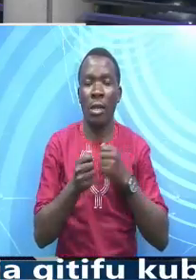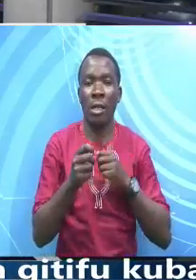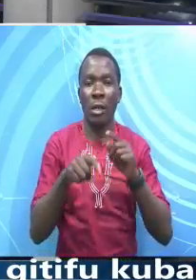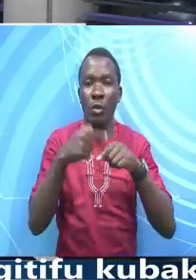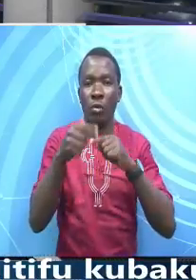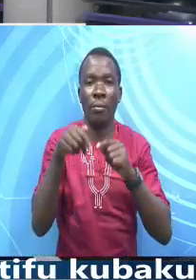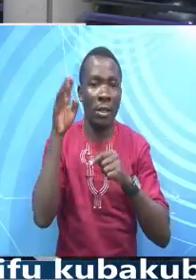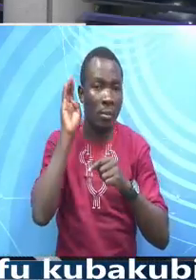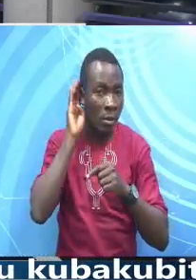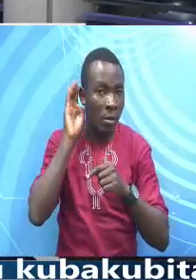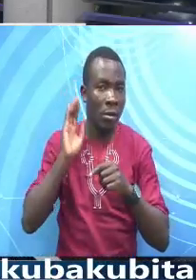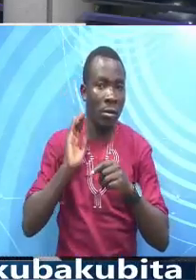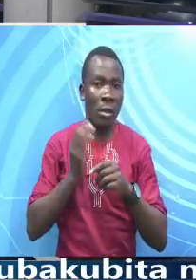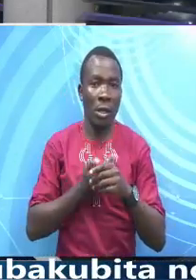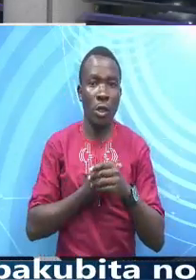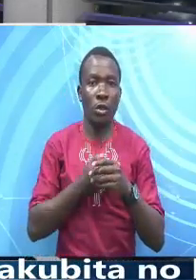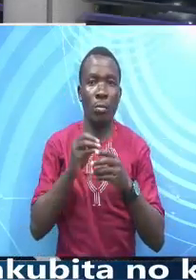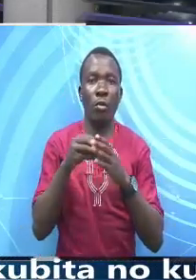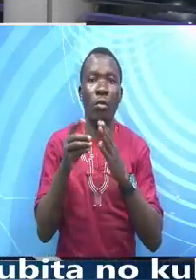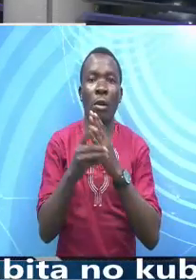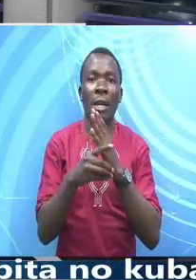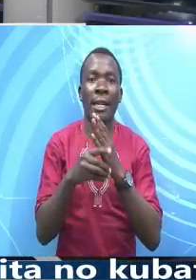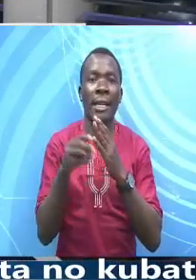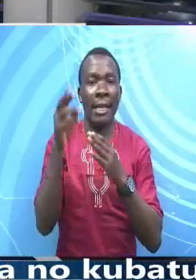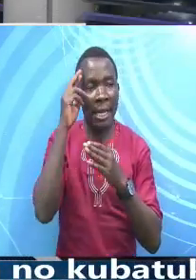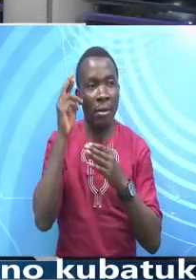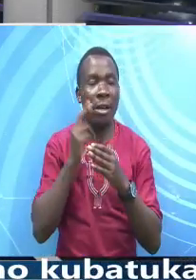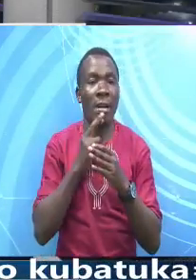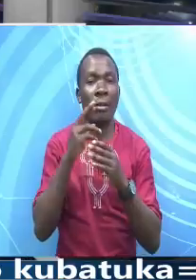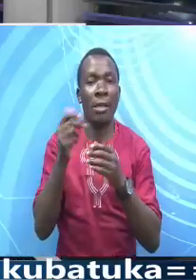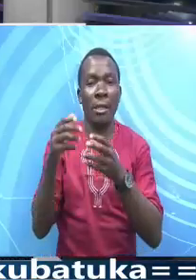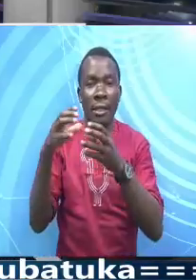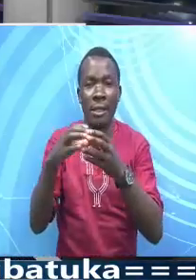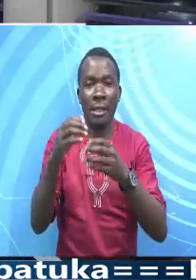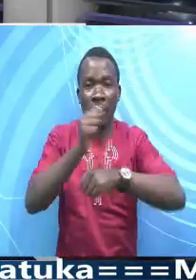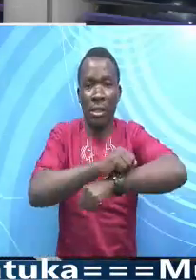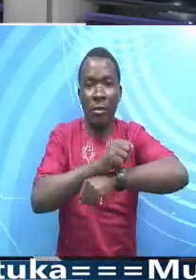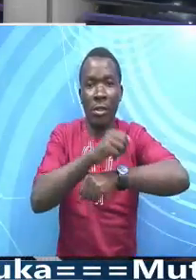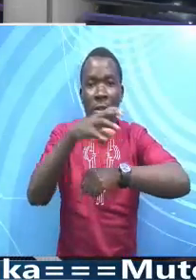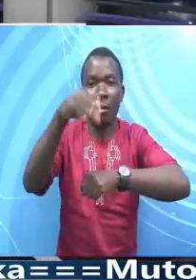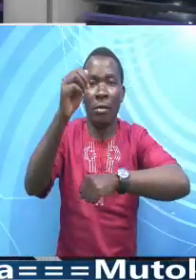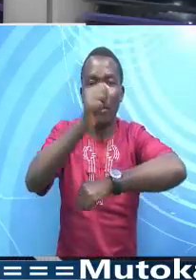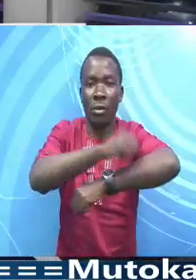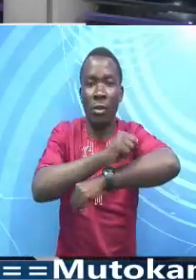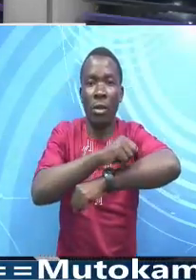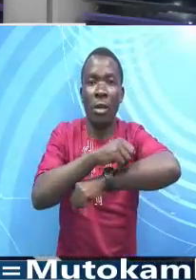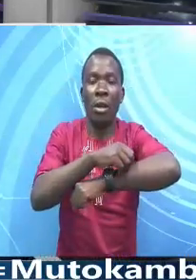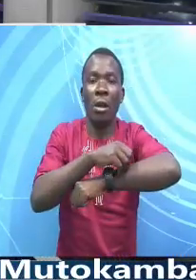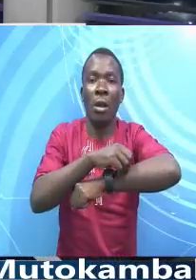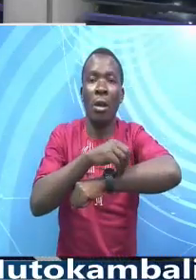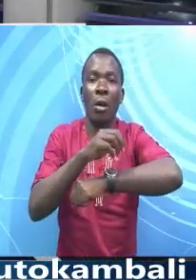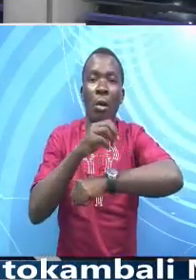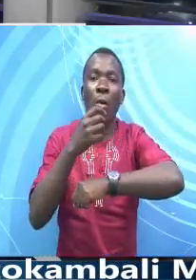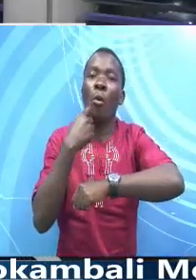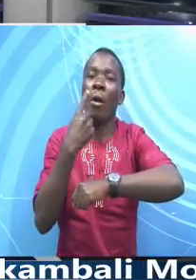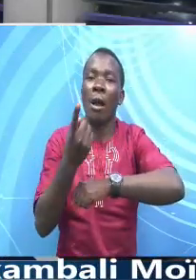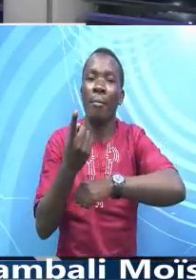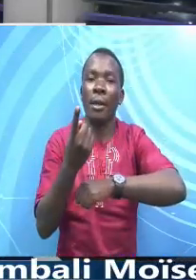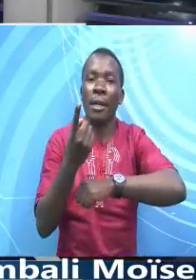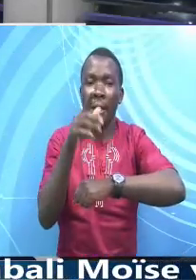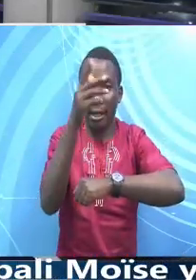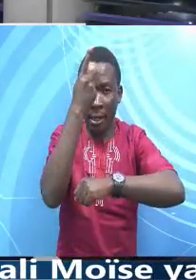kare ka Ruhango mu gihe kindi kicyo cy'abanyeshuri basigaye batarasubira ku ishuri ngo wa mbere ku munsi ejo mwababyeyi muri akarere ka Ruhango bishimiye